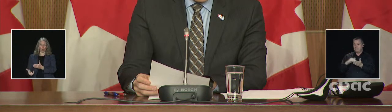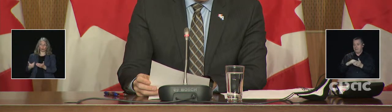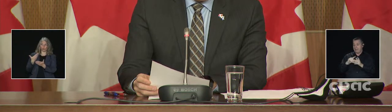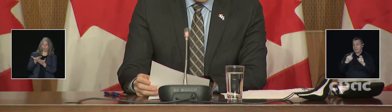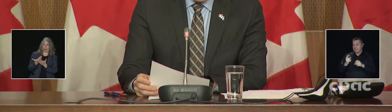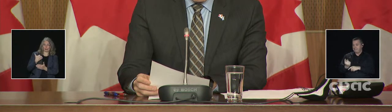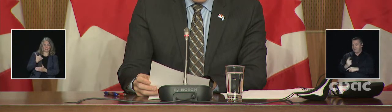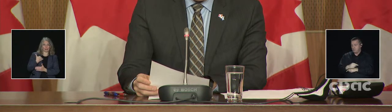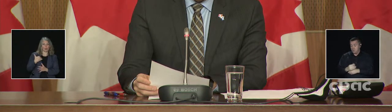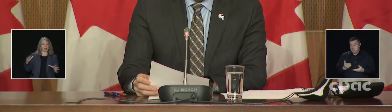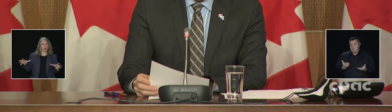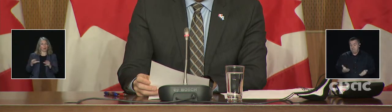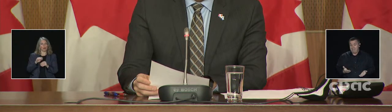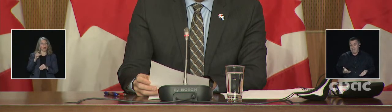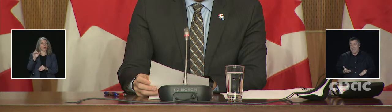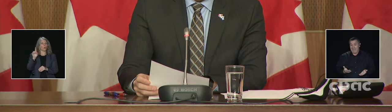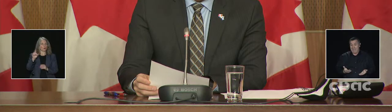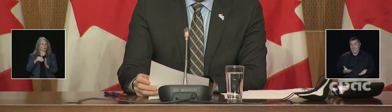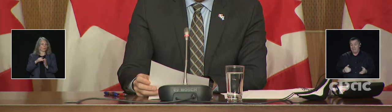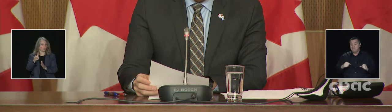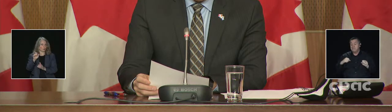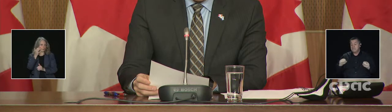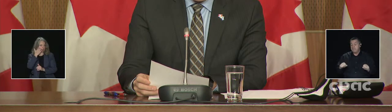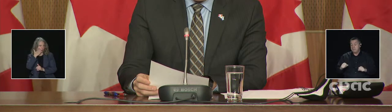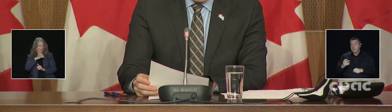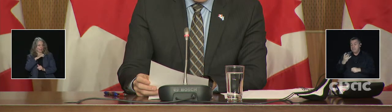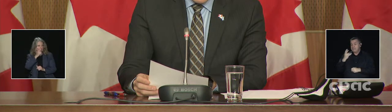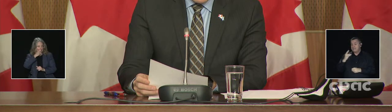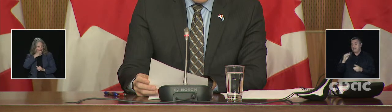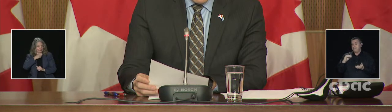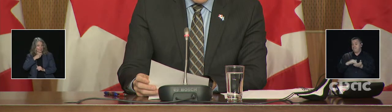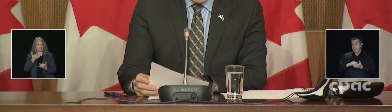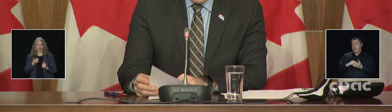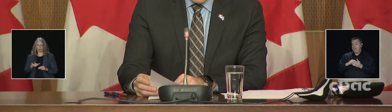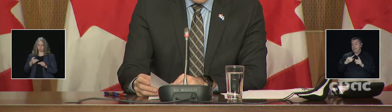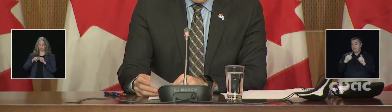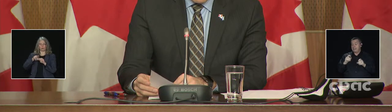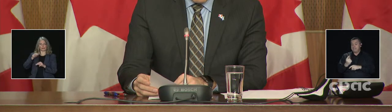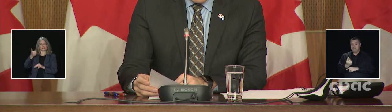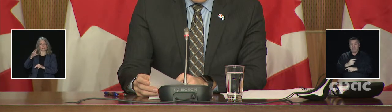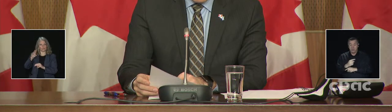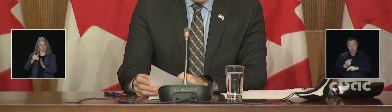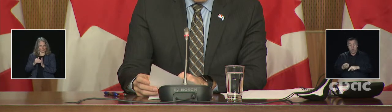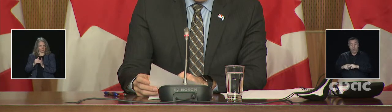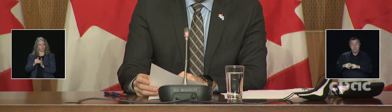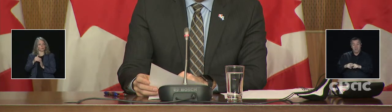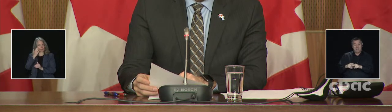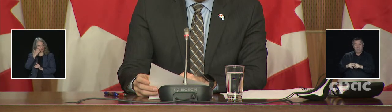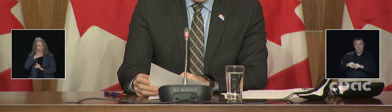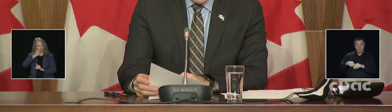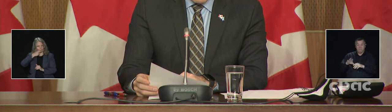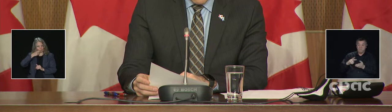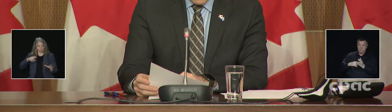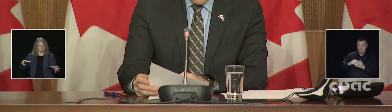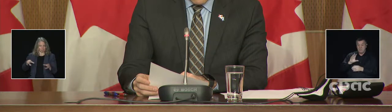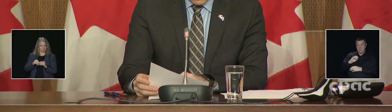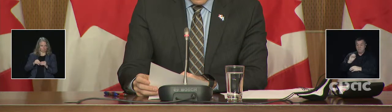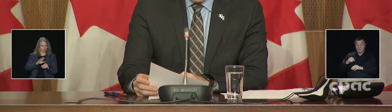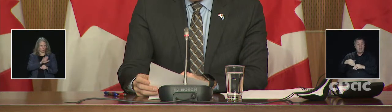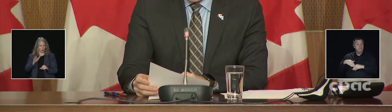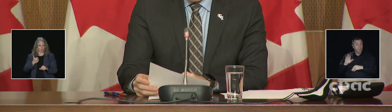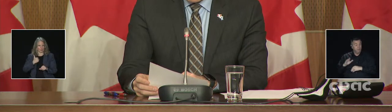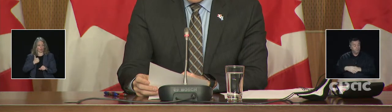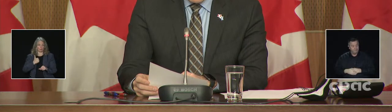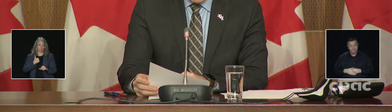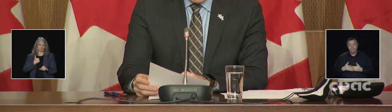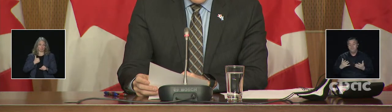jour. Nous en sommes maintenant à une capacité de 17 000 tests par jour, une augmentation d'un peu plus de 50 %.